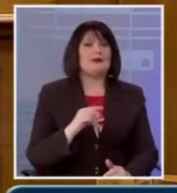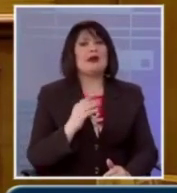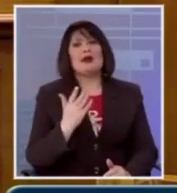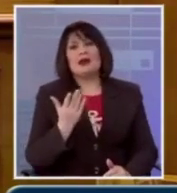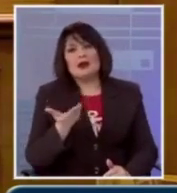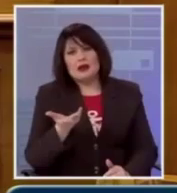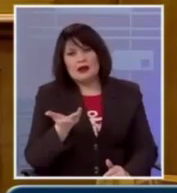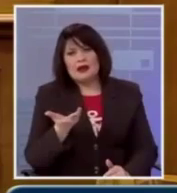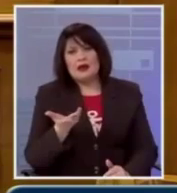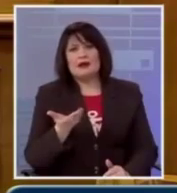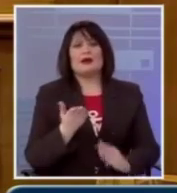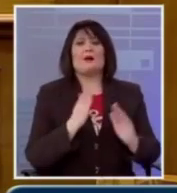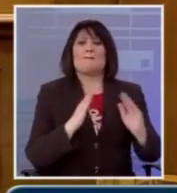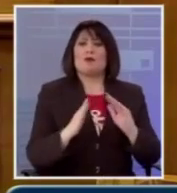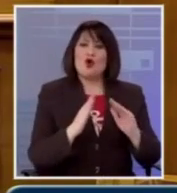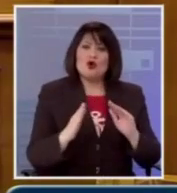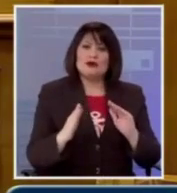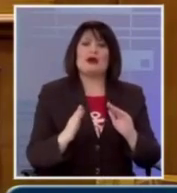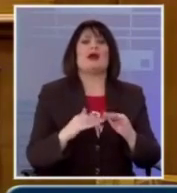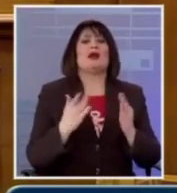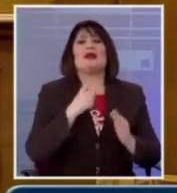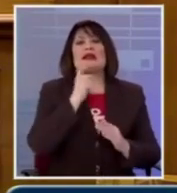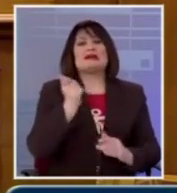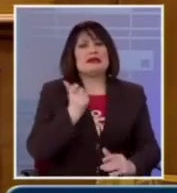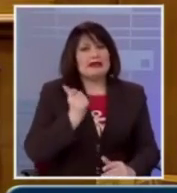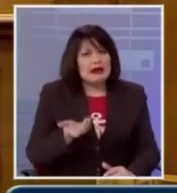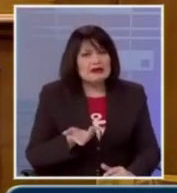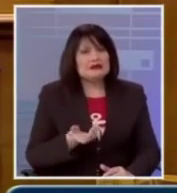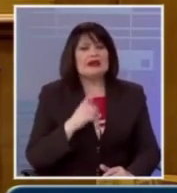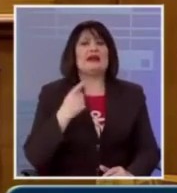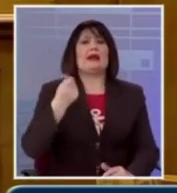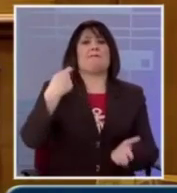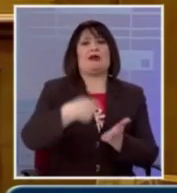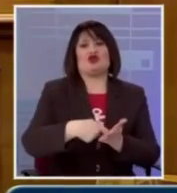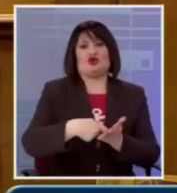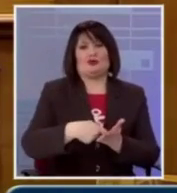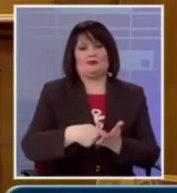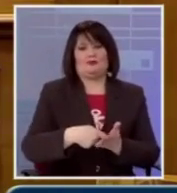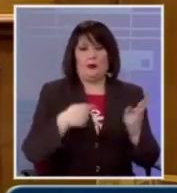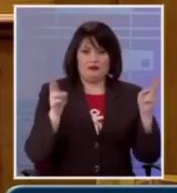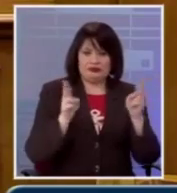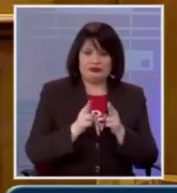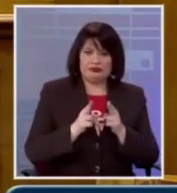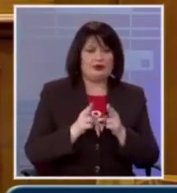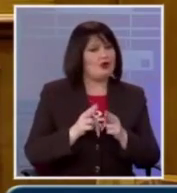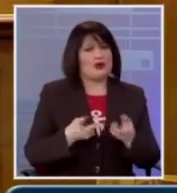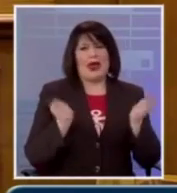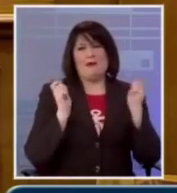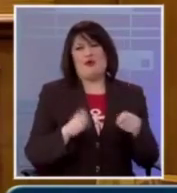είτε της πρόνοιας, είτε της σύνταξης, είτε του μισθού. Δεν υπάρχει περίπτωση να